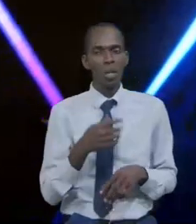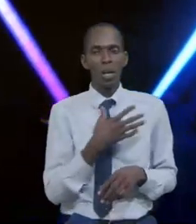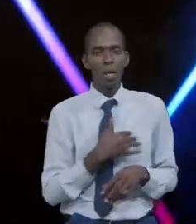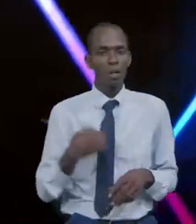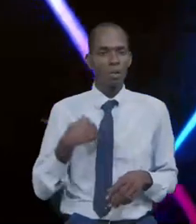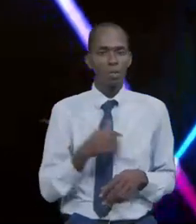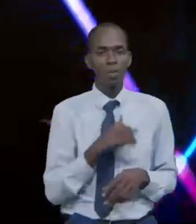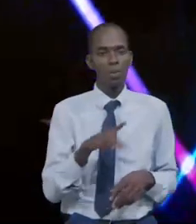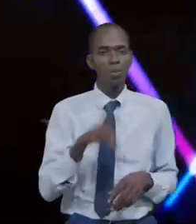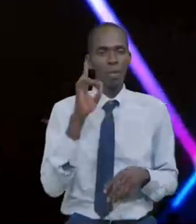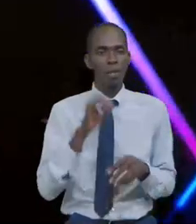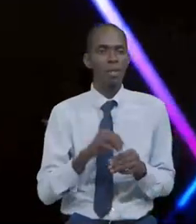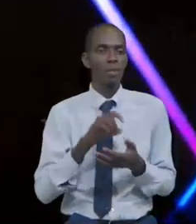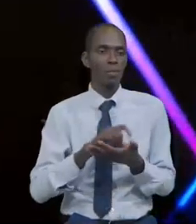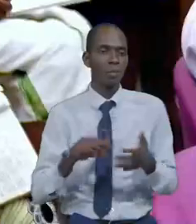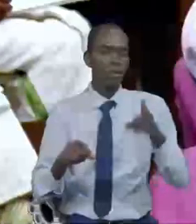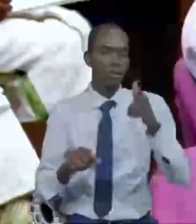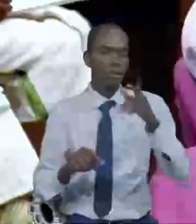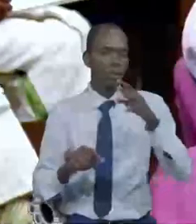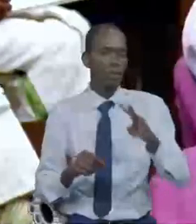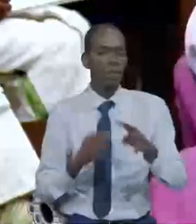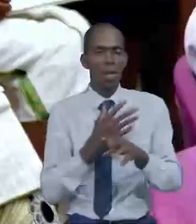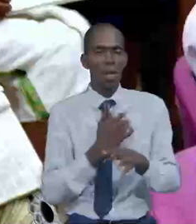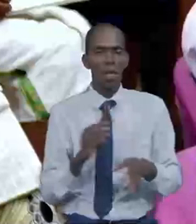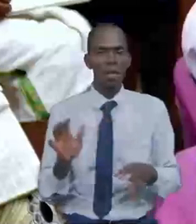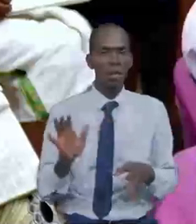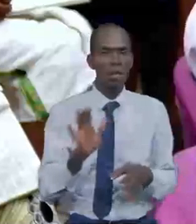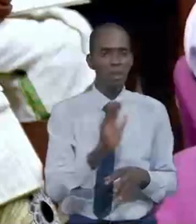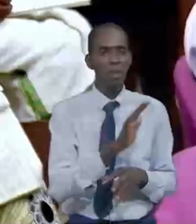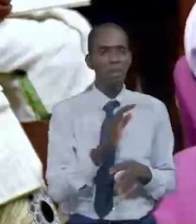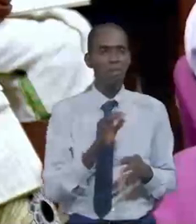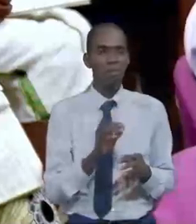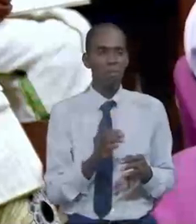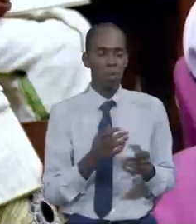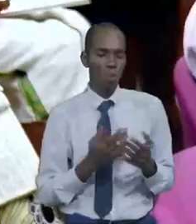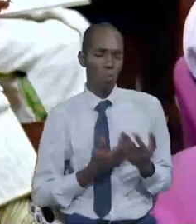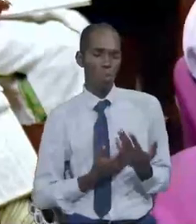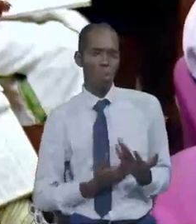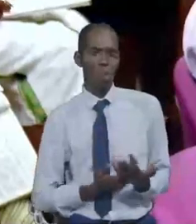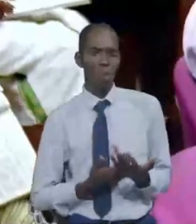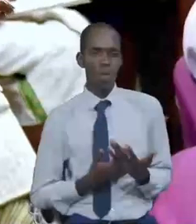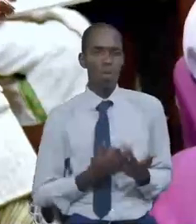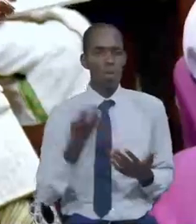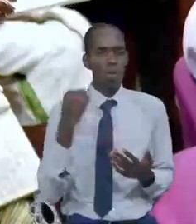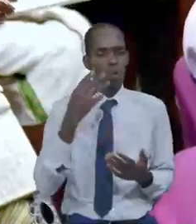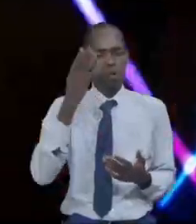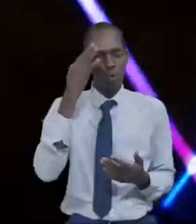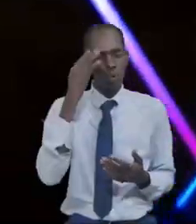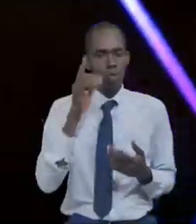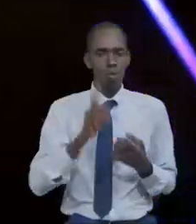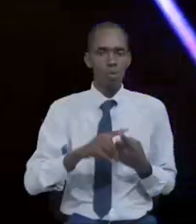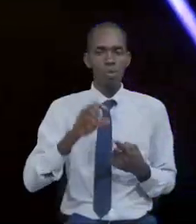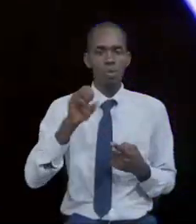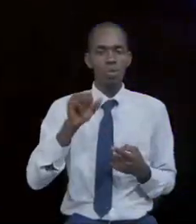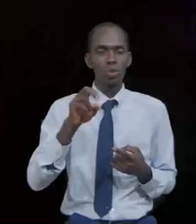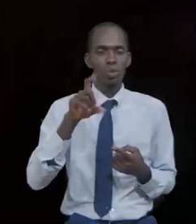les Juifs se concertèrent pour le tuer, 24 dit, et leur complot parvint à la connaissance de